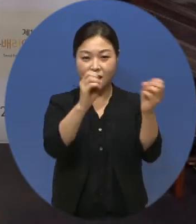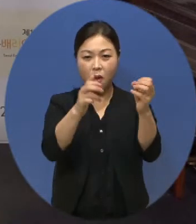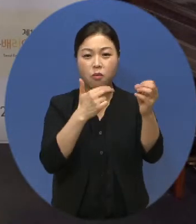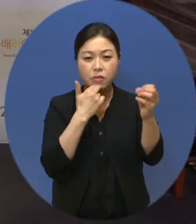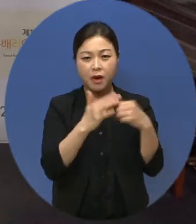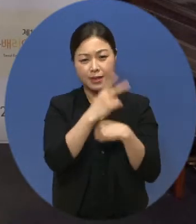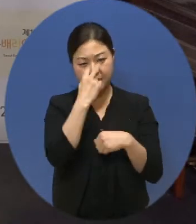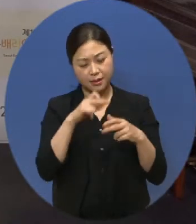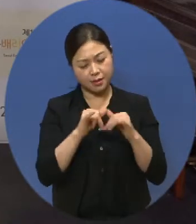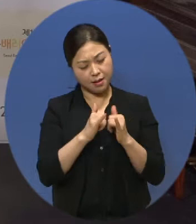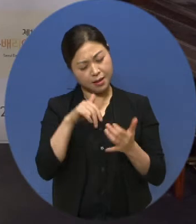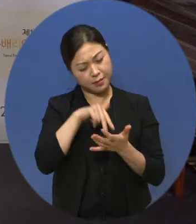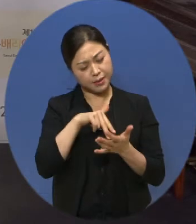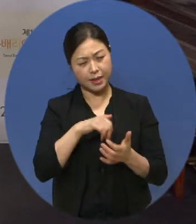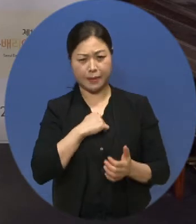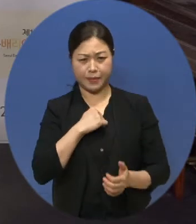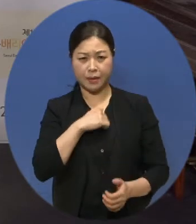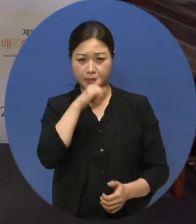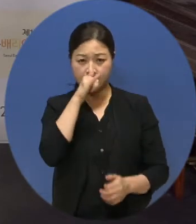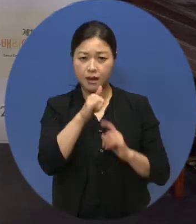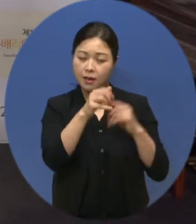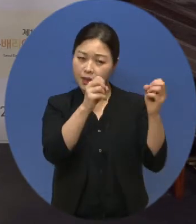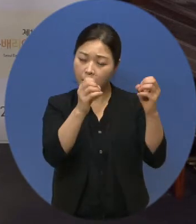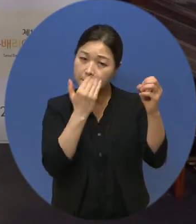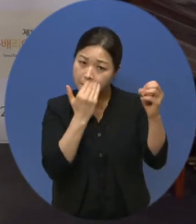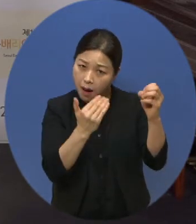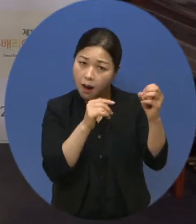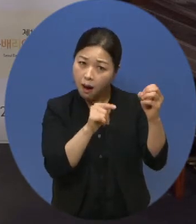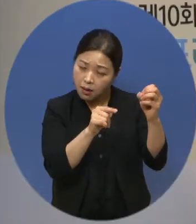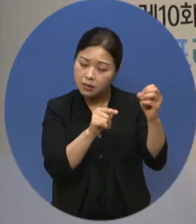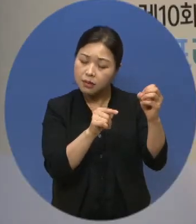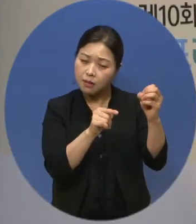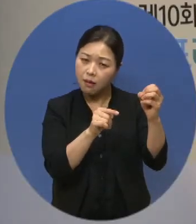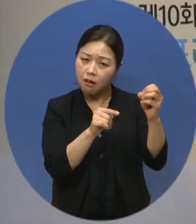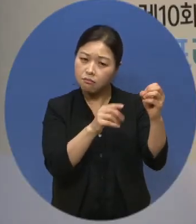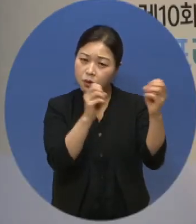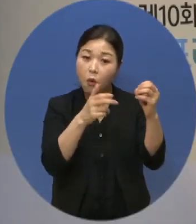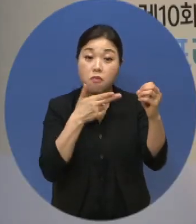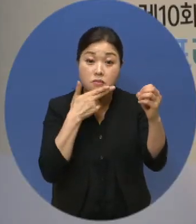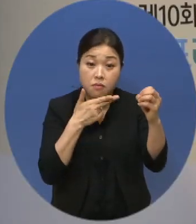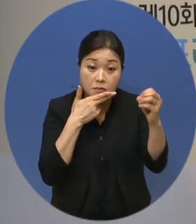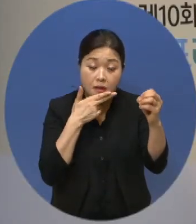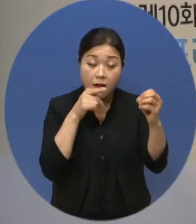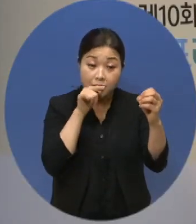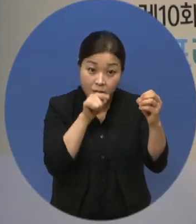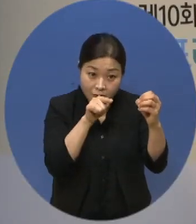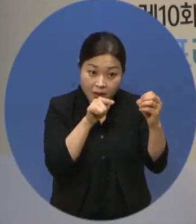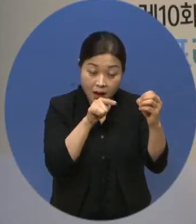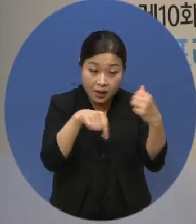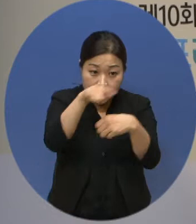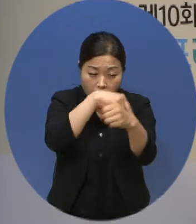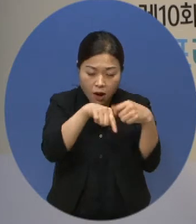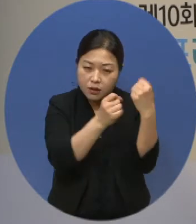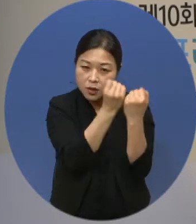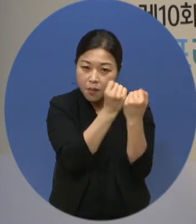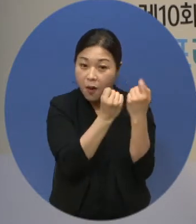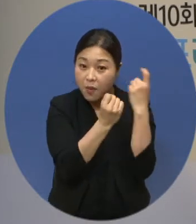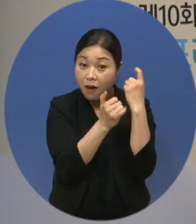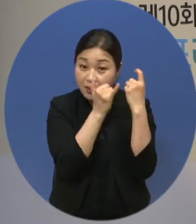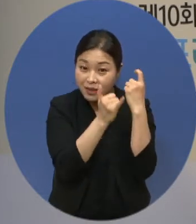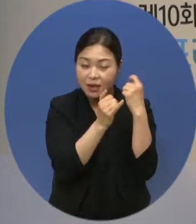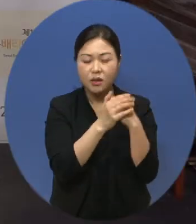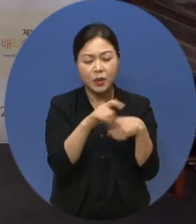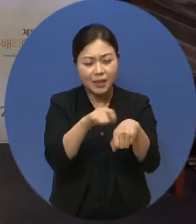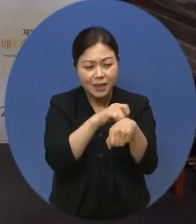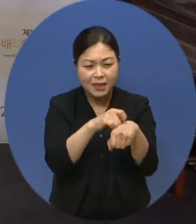시각장애인들은 답답하거든요. 그 대사를 채워줄 만한 화면 해설이 또 명확하게 들어있다는 거는 단편 영화, 특히 또 대사가 없는